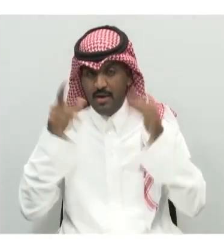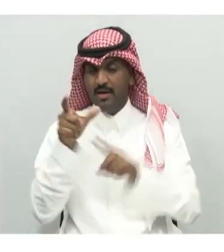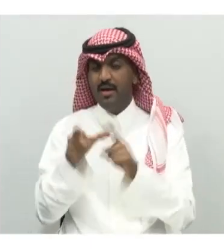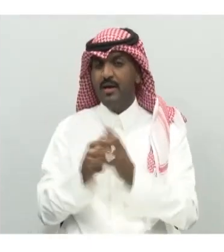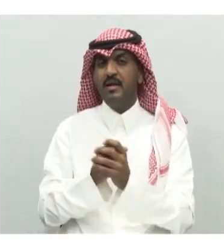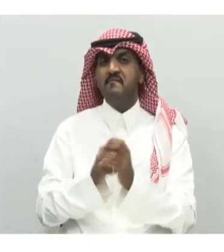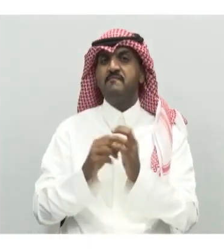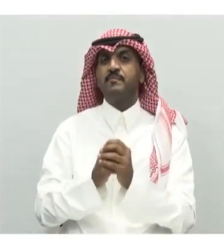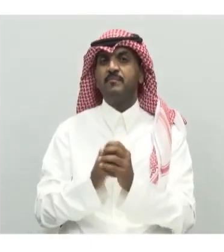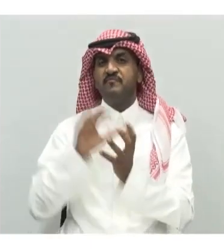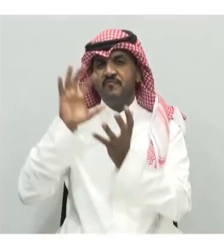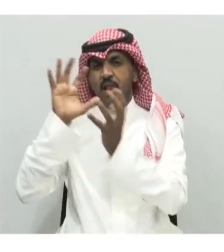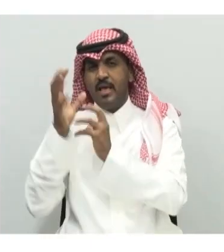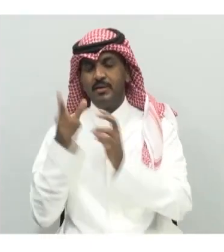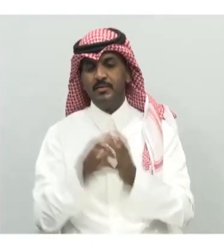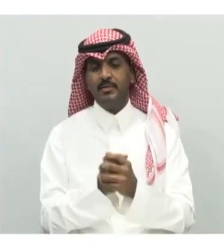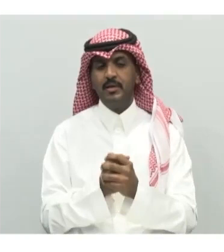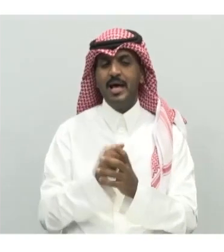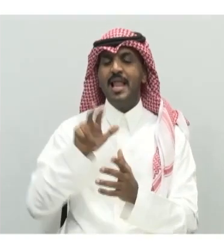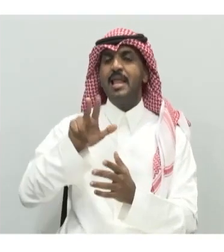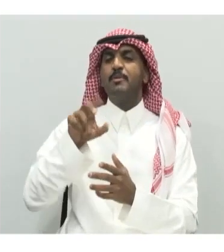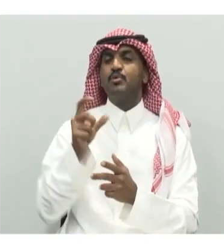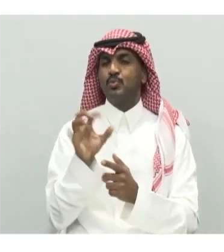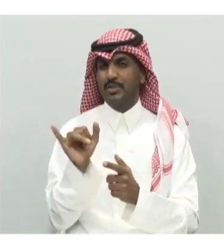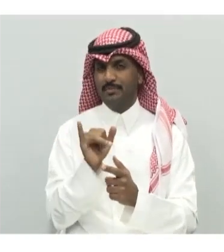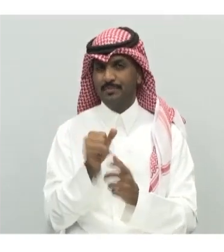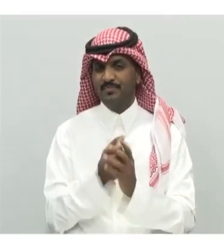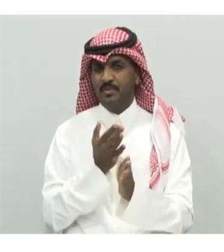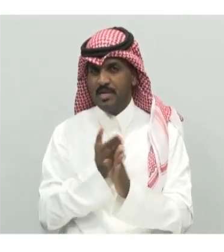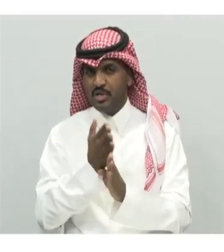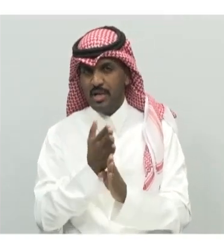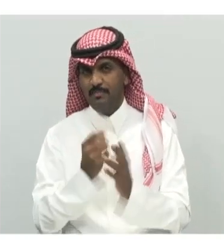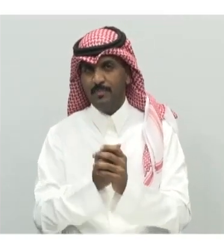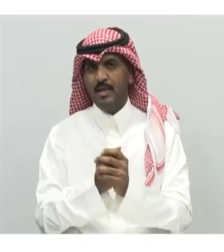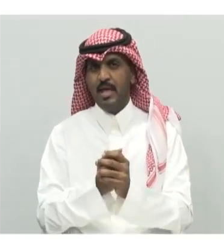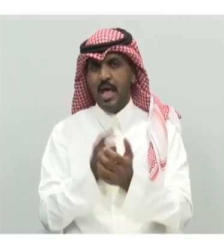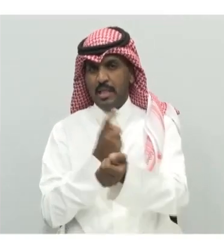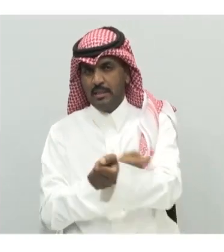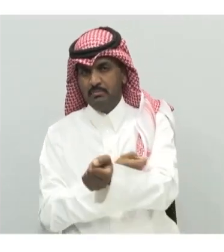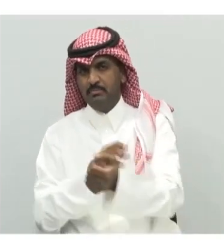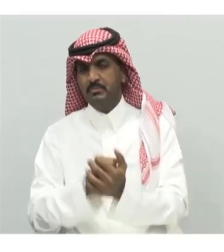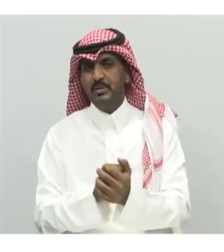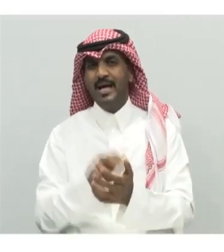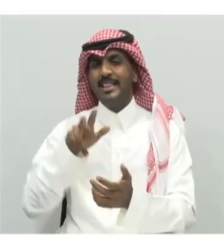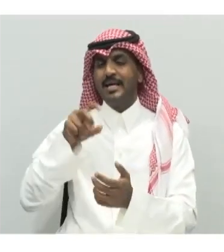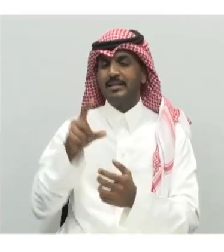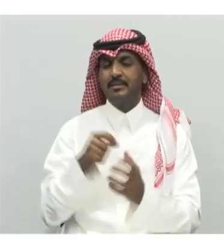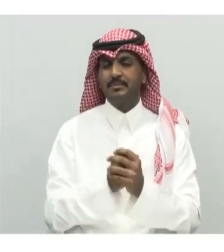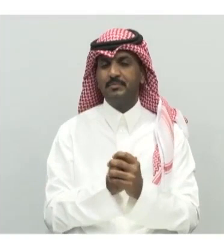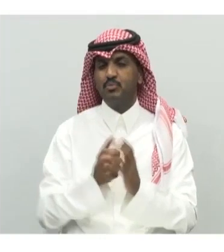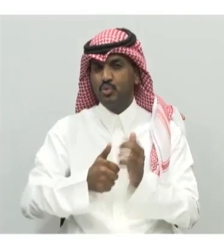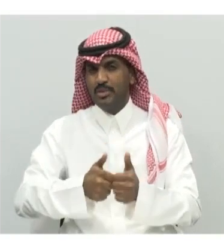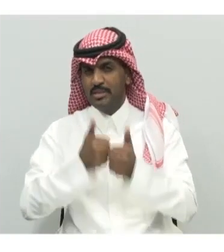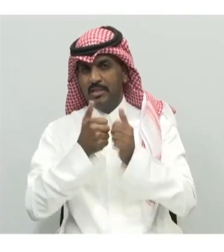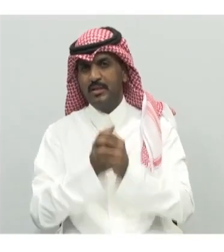من حضاره الاسلاميه ومن المسلمين البيروني في مجال الطب التخدير من منجزات